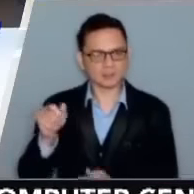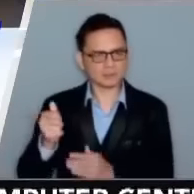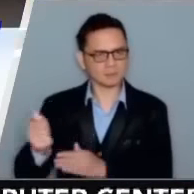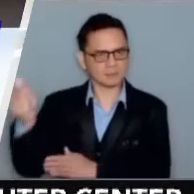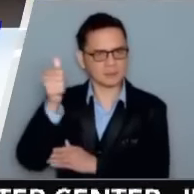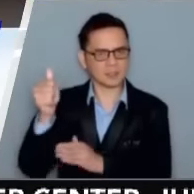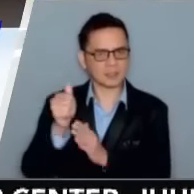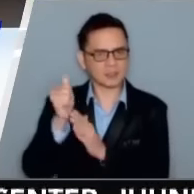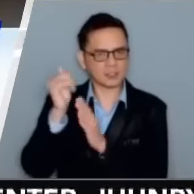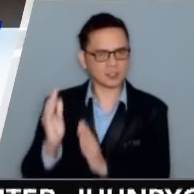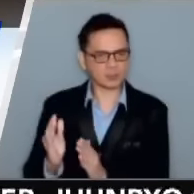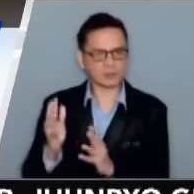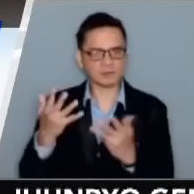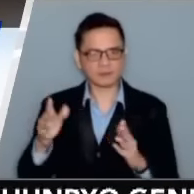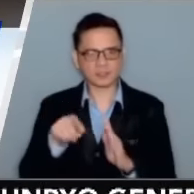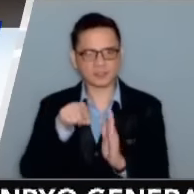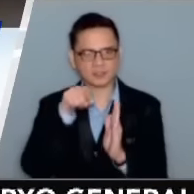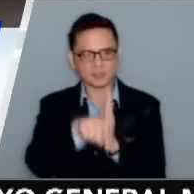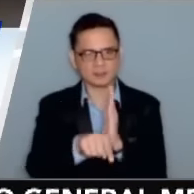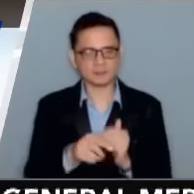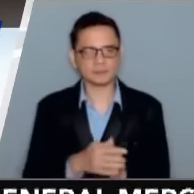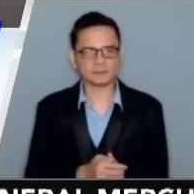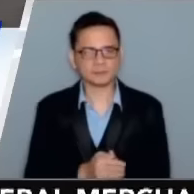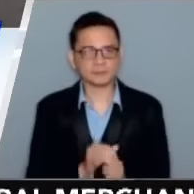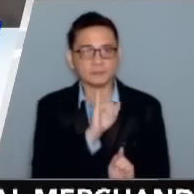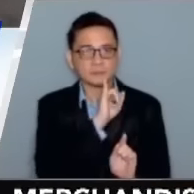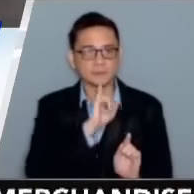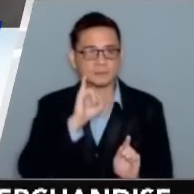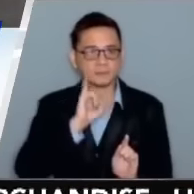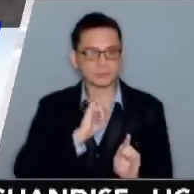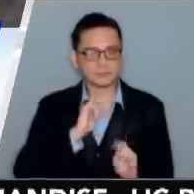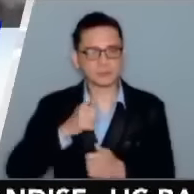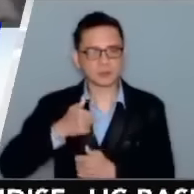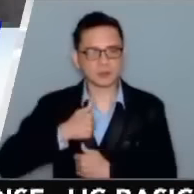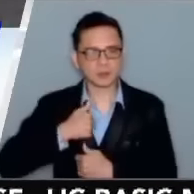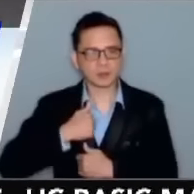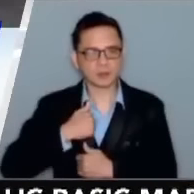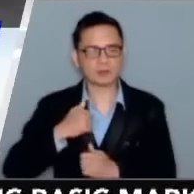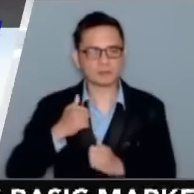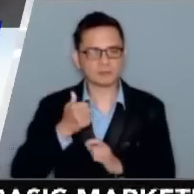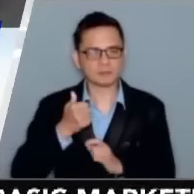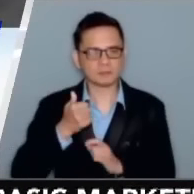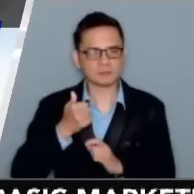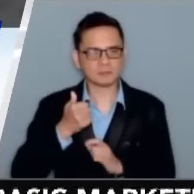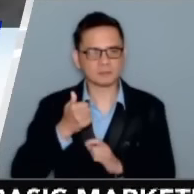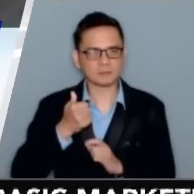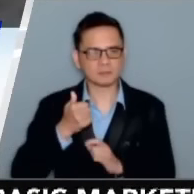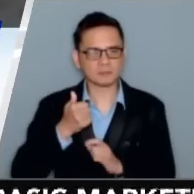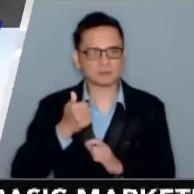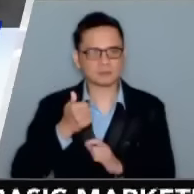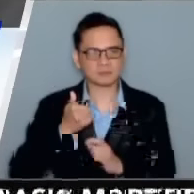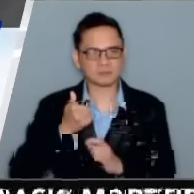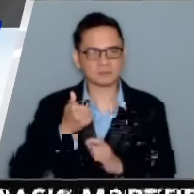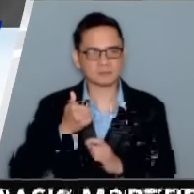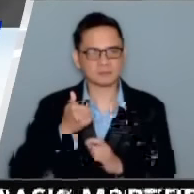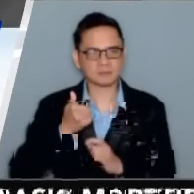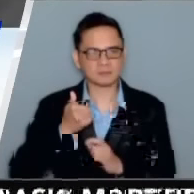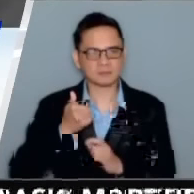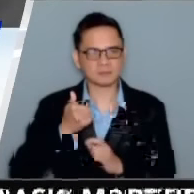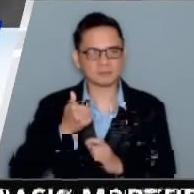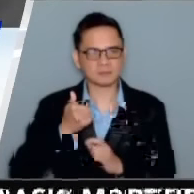ito ni Israeli Defense Minister Yoav Gallant. Nilabas ang Israeli military bago siya.